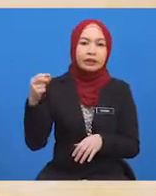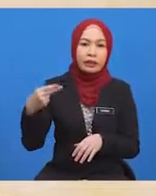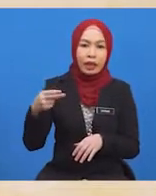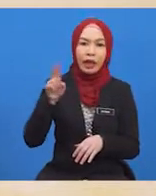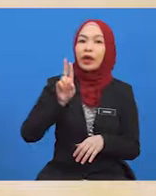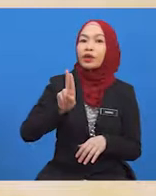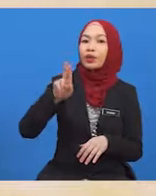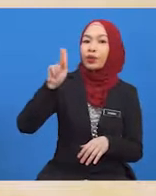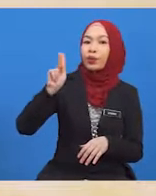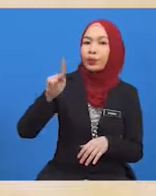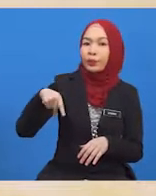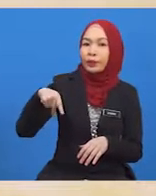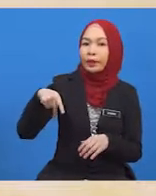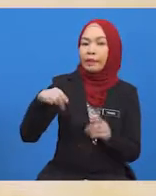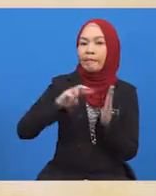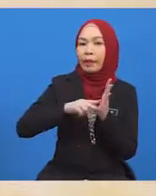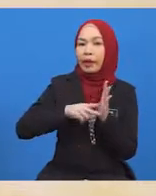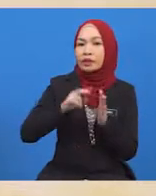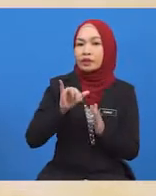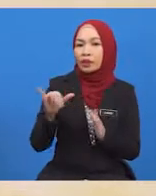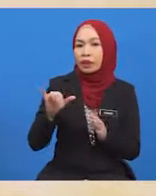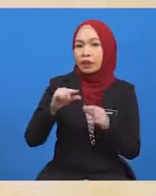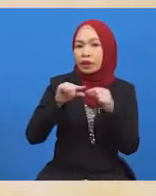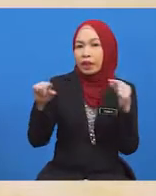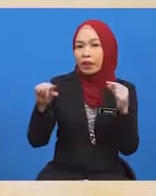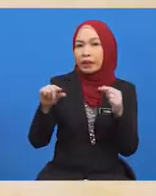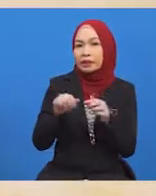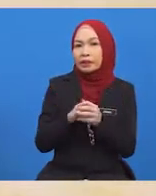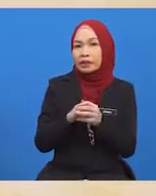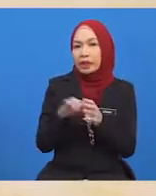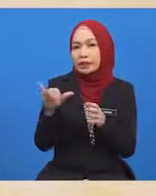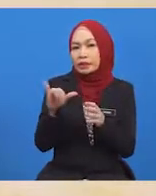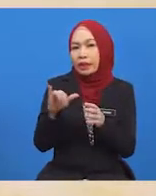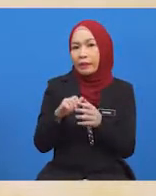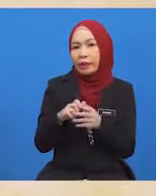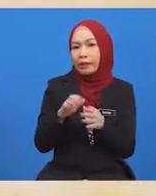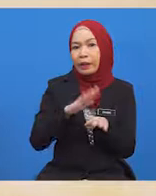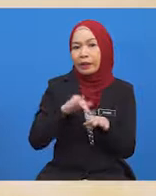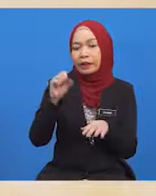UP berserenjang dengan satah PQRS pada titik P.